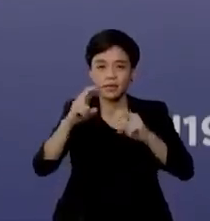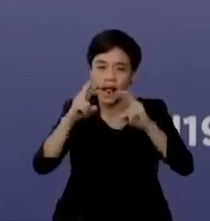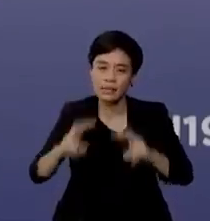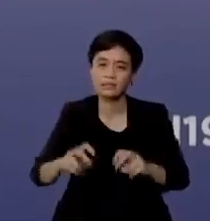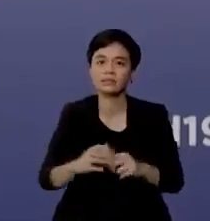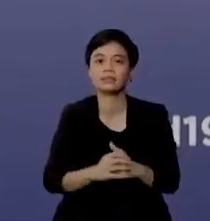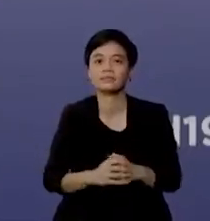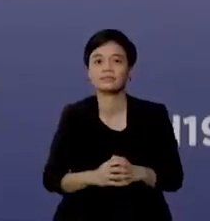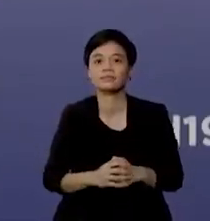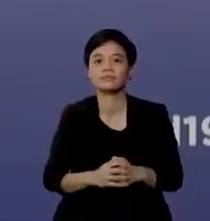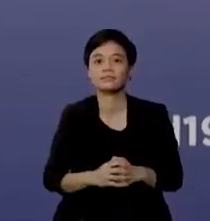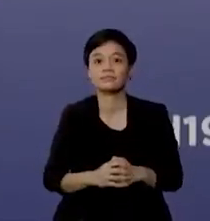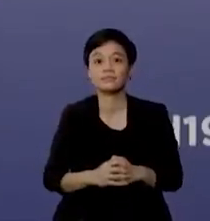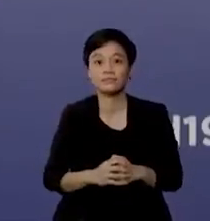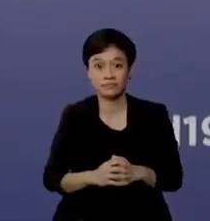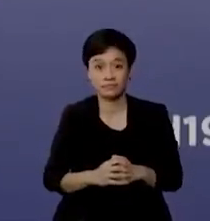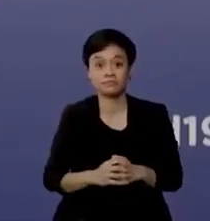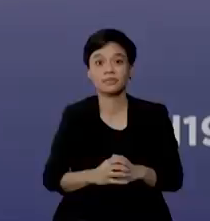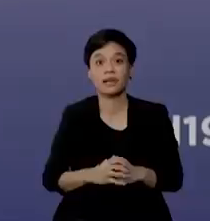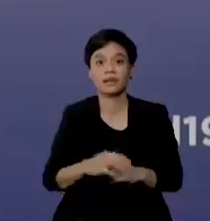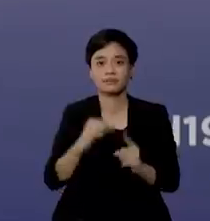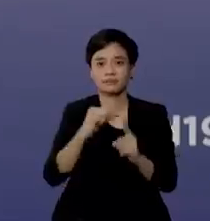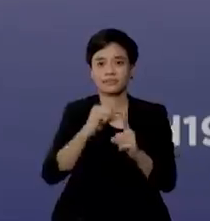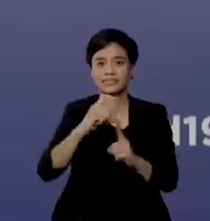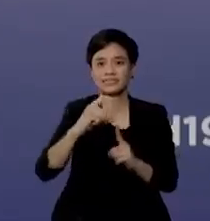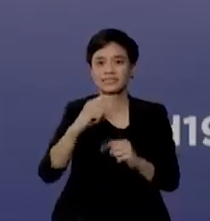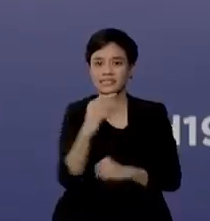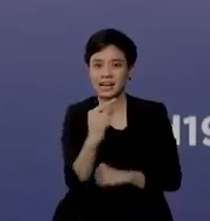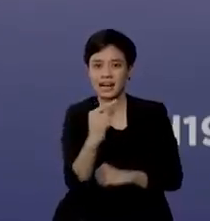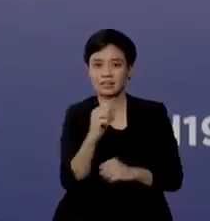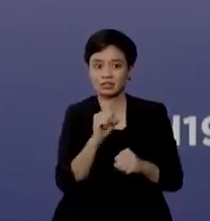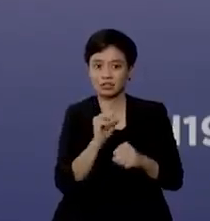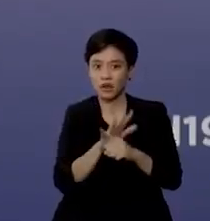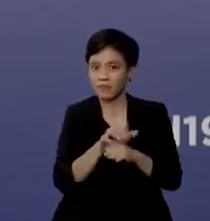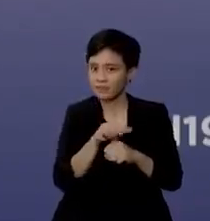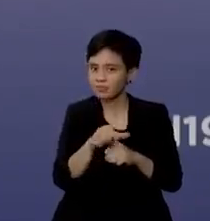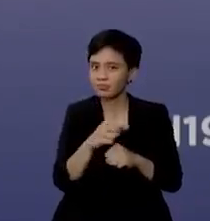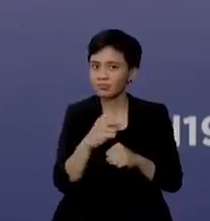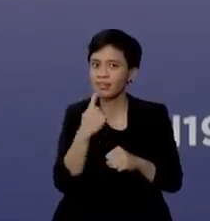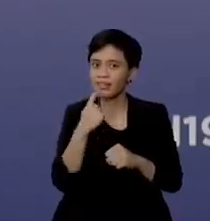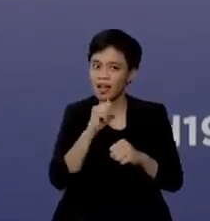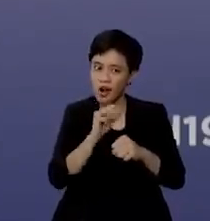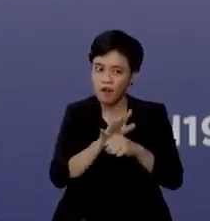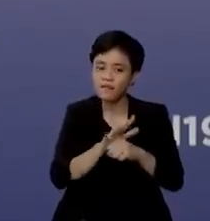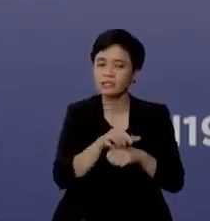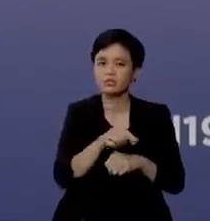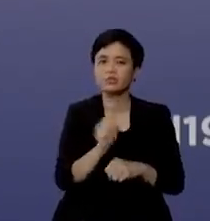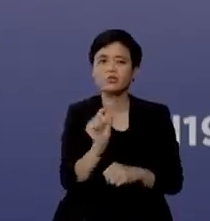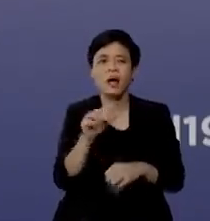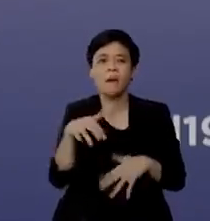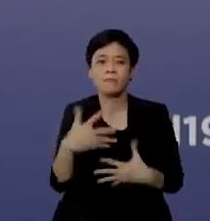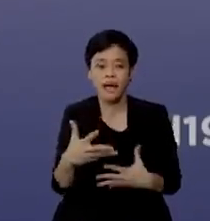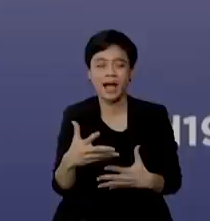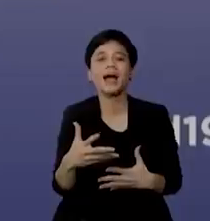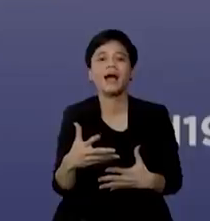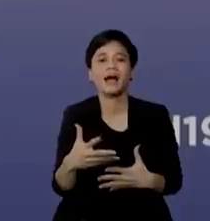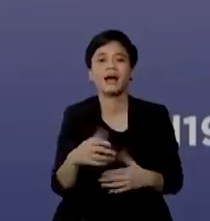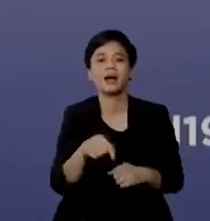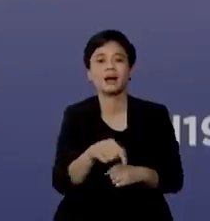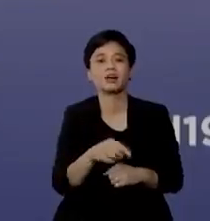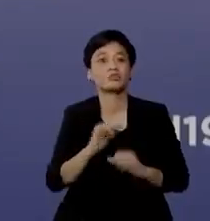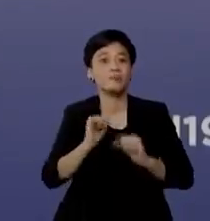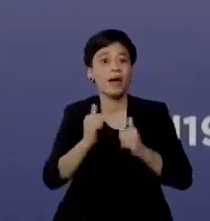PCR pada kasus covert 19 sebenarnya ditujukan adalah untuk bagaimana melakukan intervensi